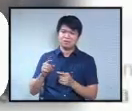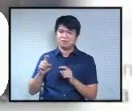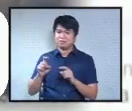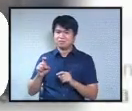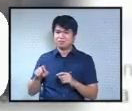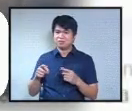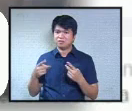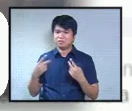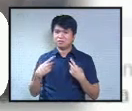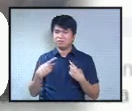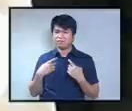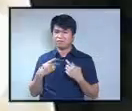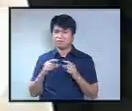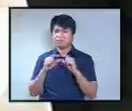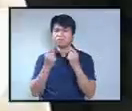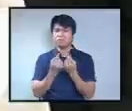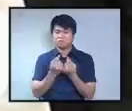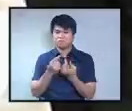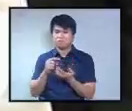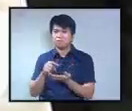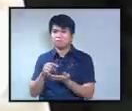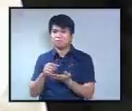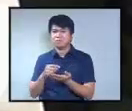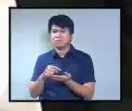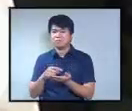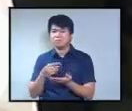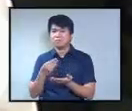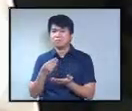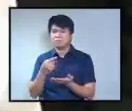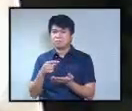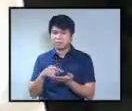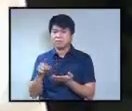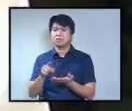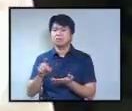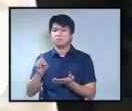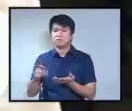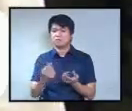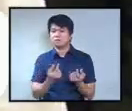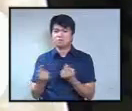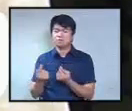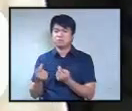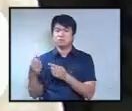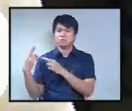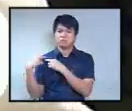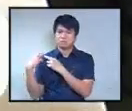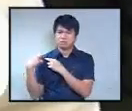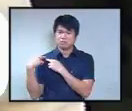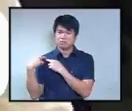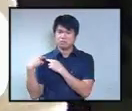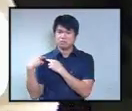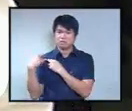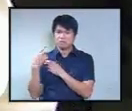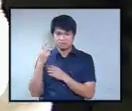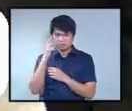had a group paid exactly to do what was a fiasco for